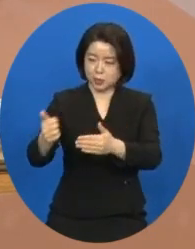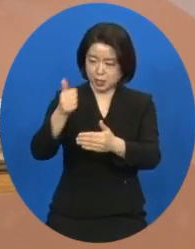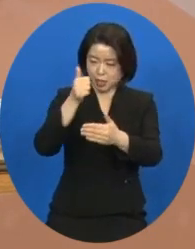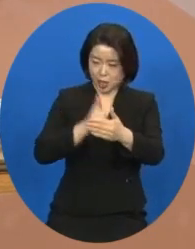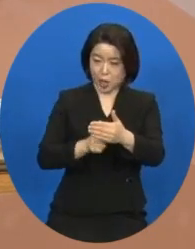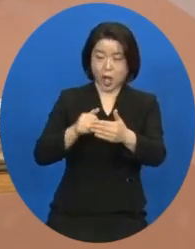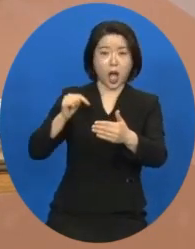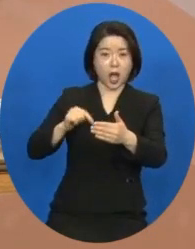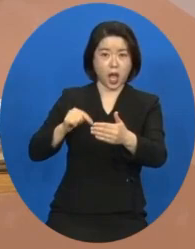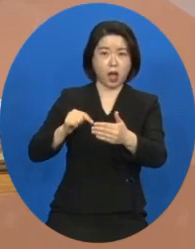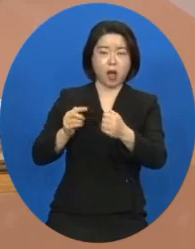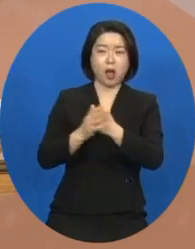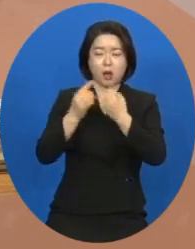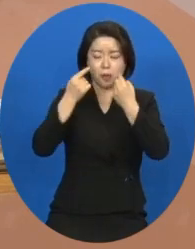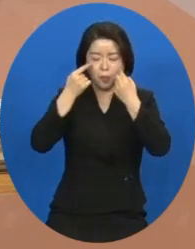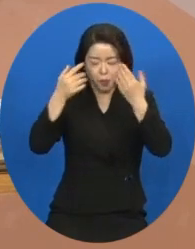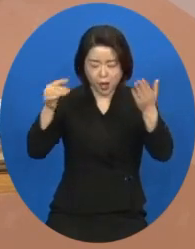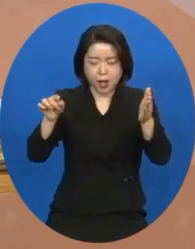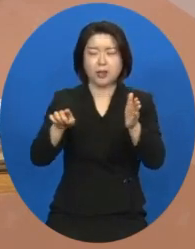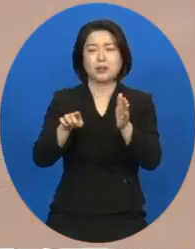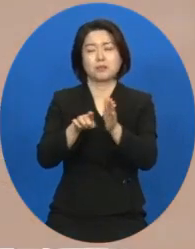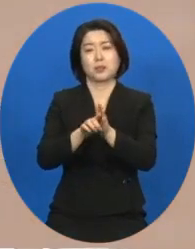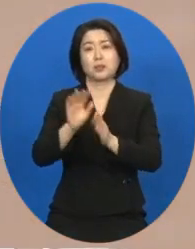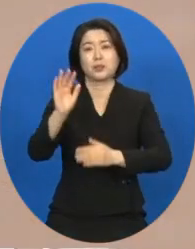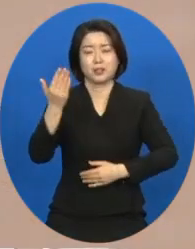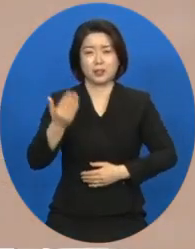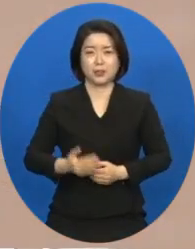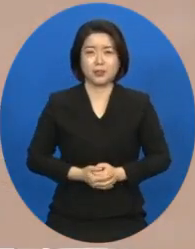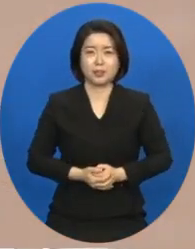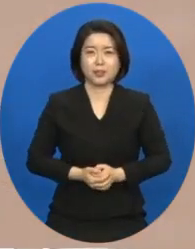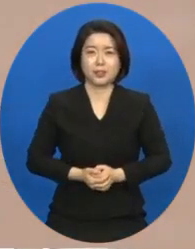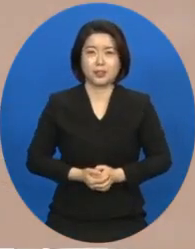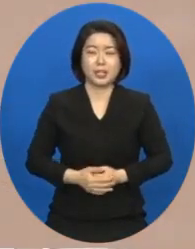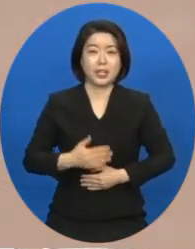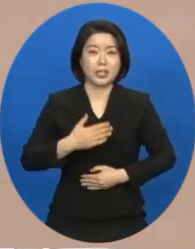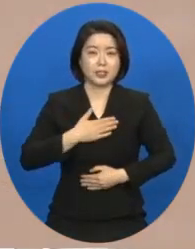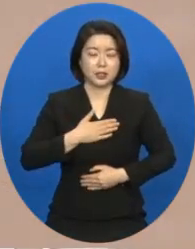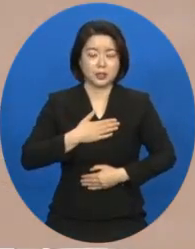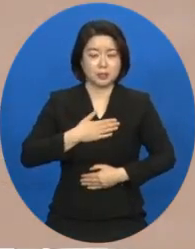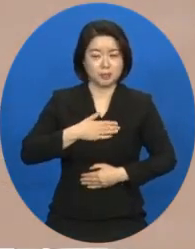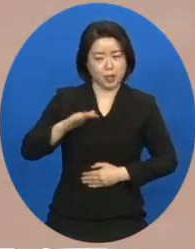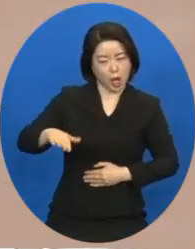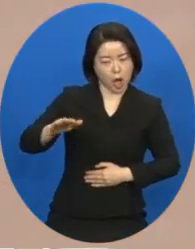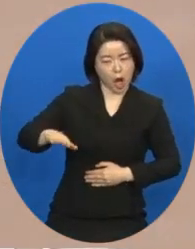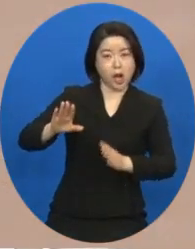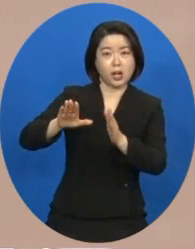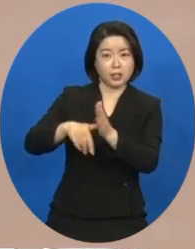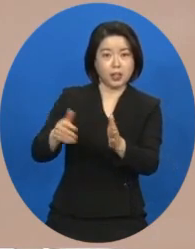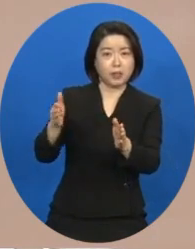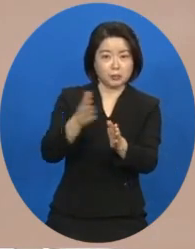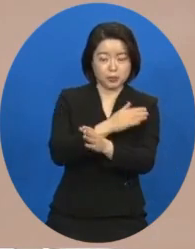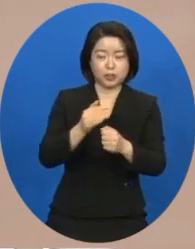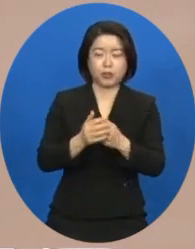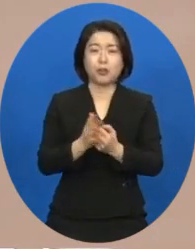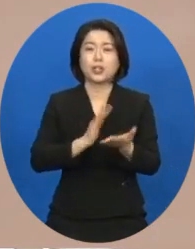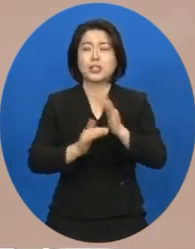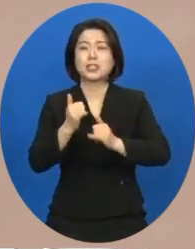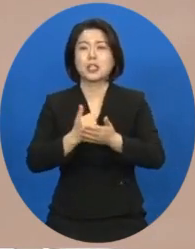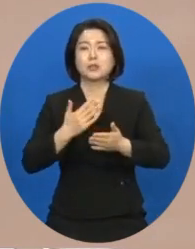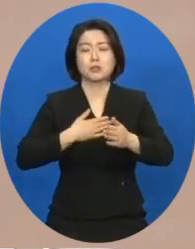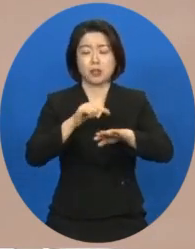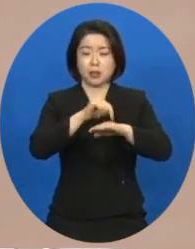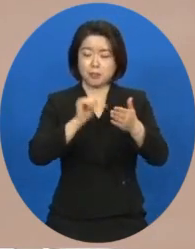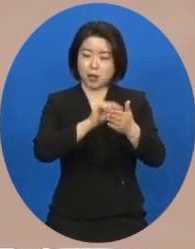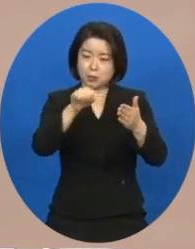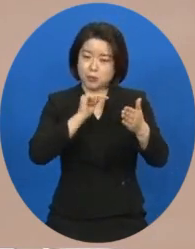계신다는 사실을 확신할 수 있어야 합니다. 저는 어릴 때부터 예수님께서 마음에 계시다는